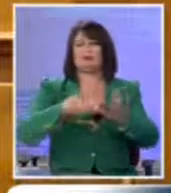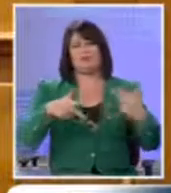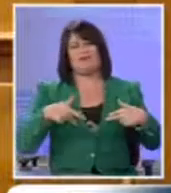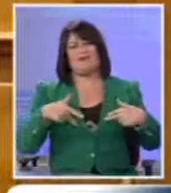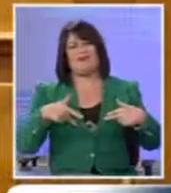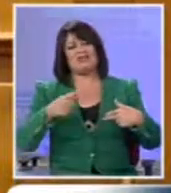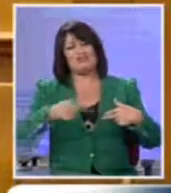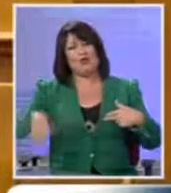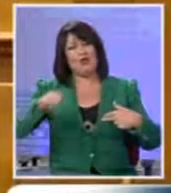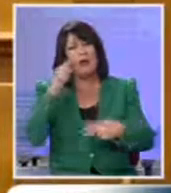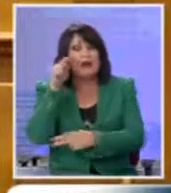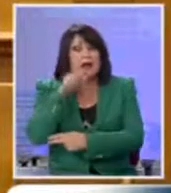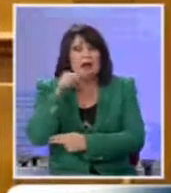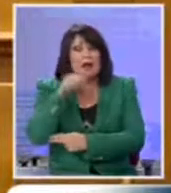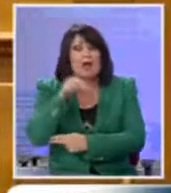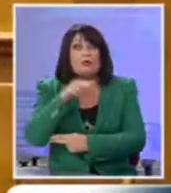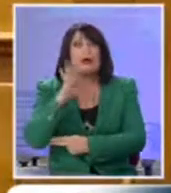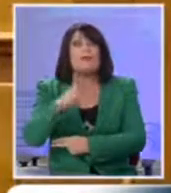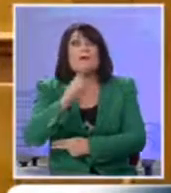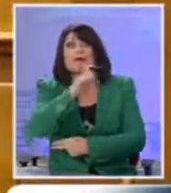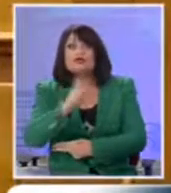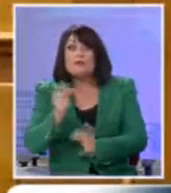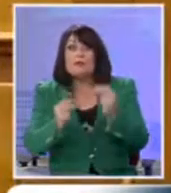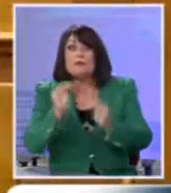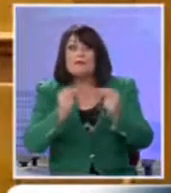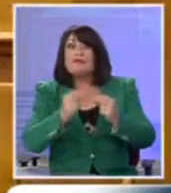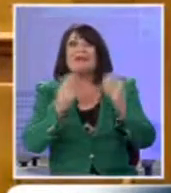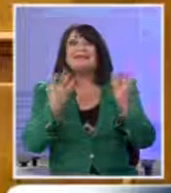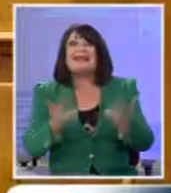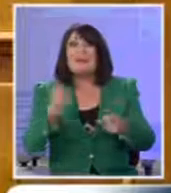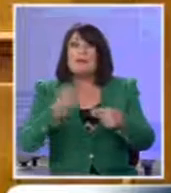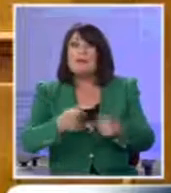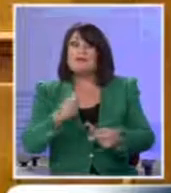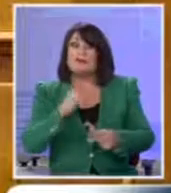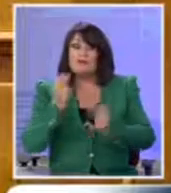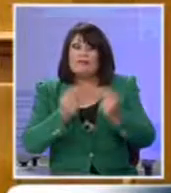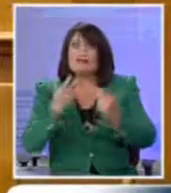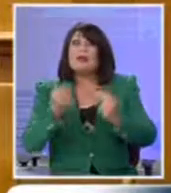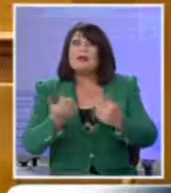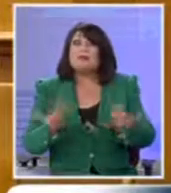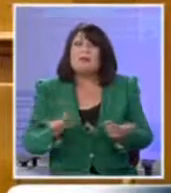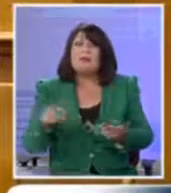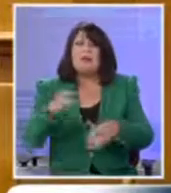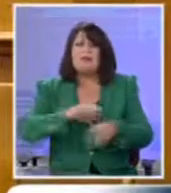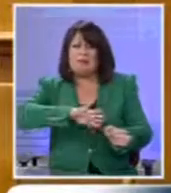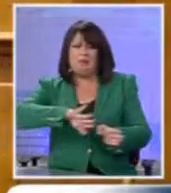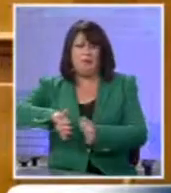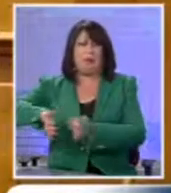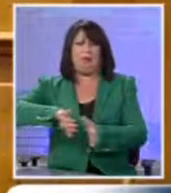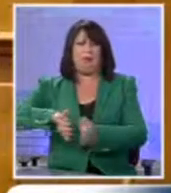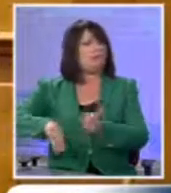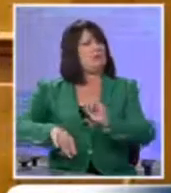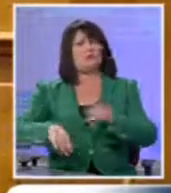να σκύψουμε πάνω στα προβλήματα της καθημερινότητας απλών πολιτών που ζούσαν στον περιθώριο